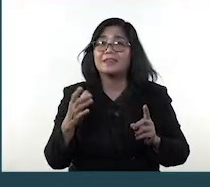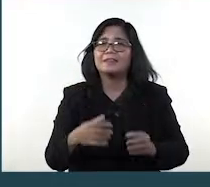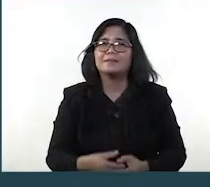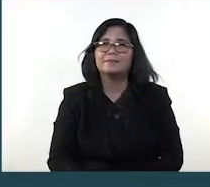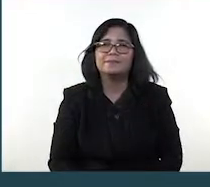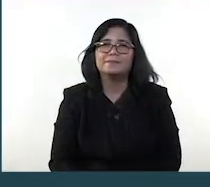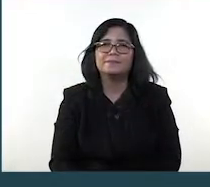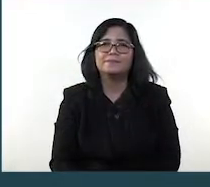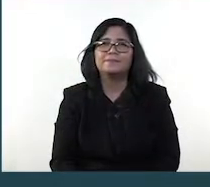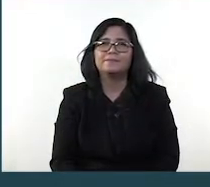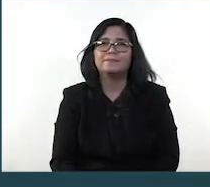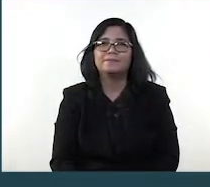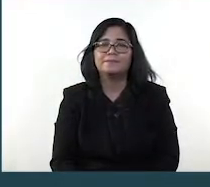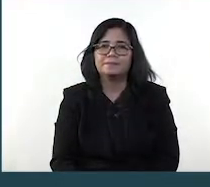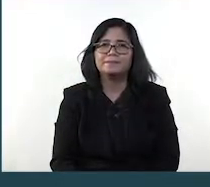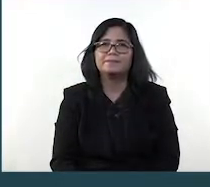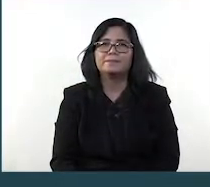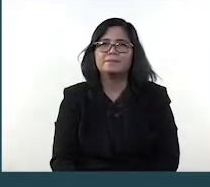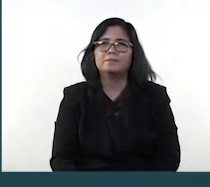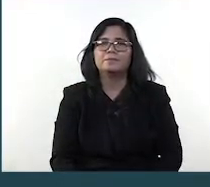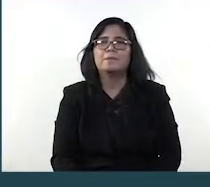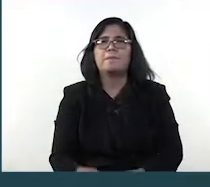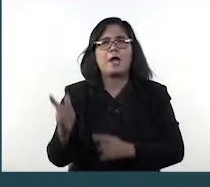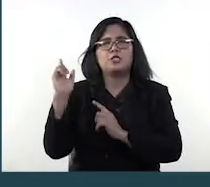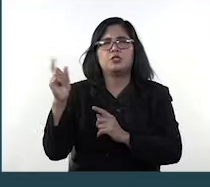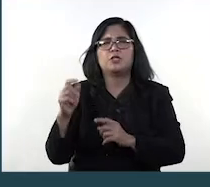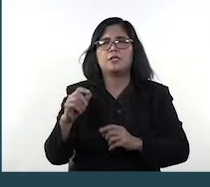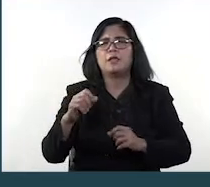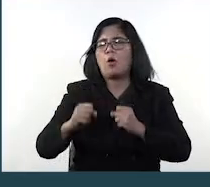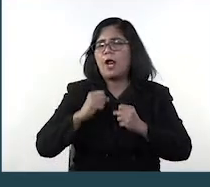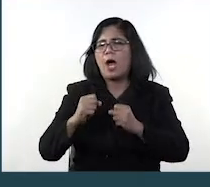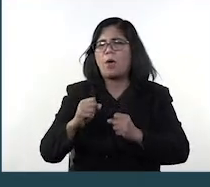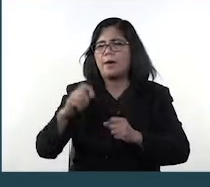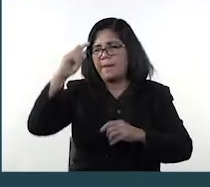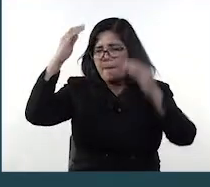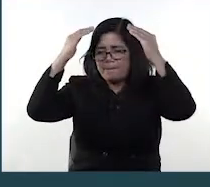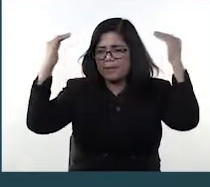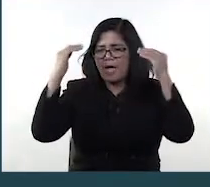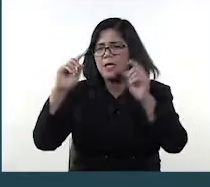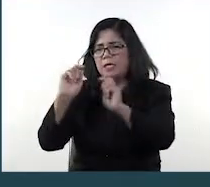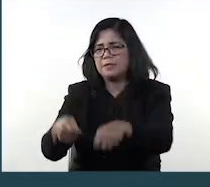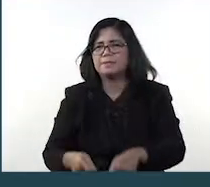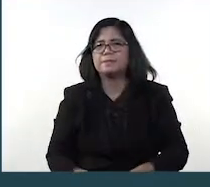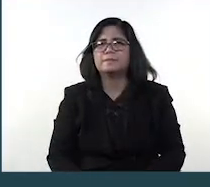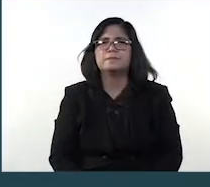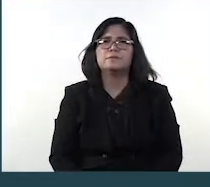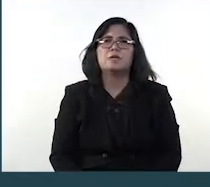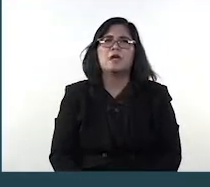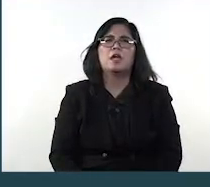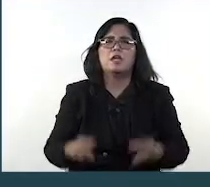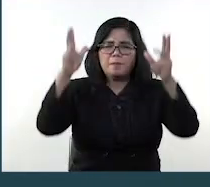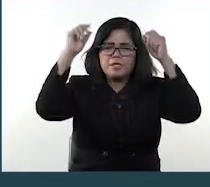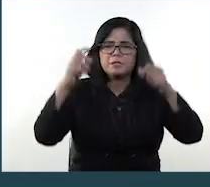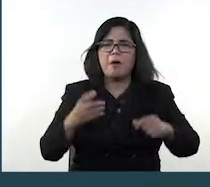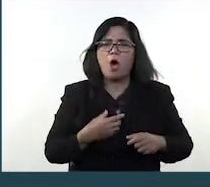prajurit sebagai olahragawan sebagai petani Hai Regita punya musuh dapurmu sekiranya presiden kita malas dan menetap di bersedih dan